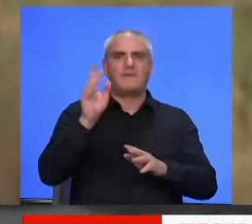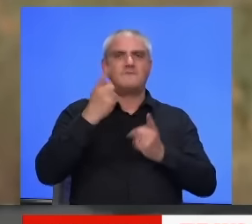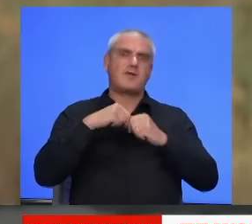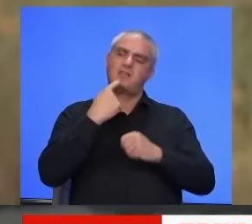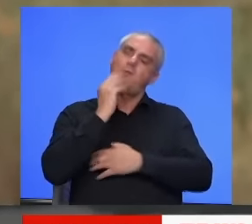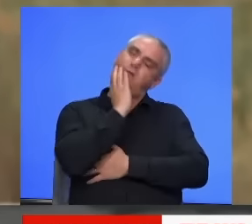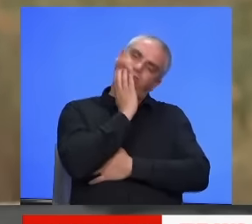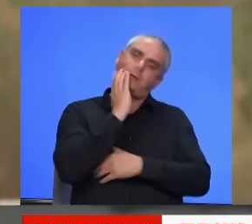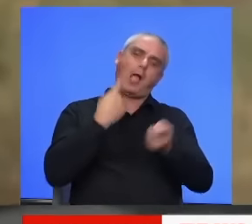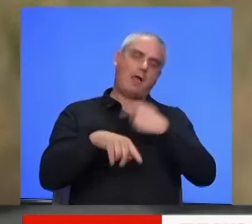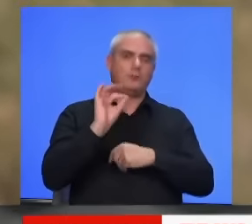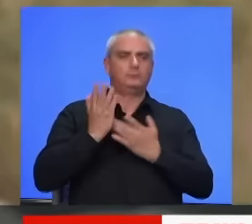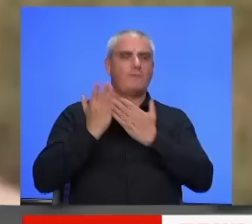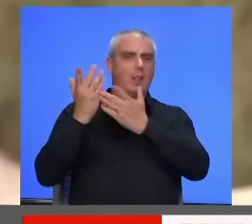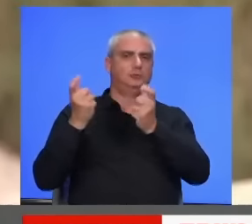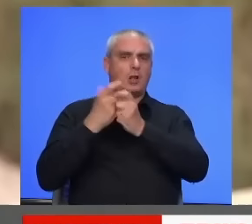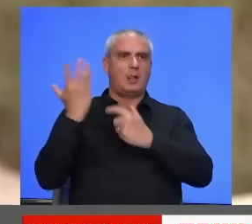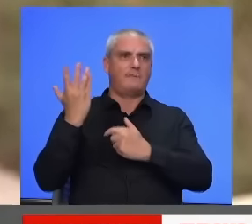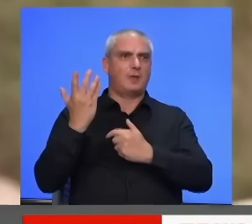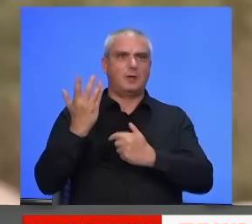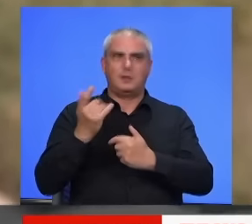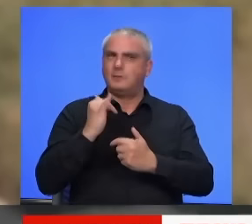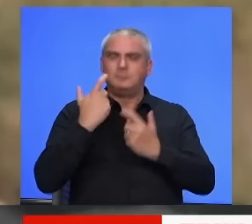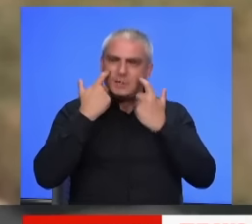אומרת ההפך כדי לעזור לתאגיד. מה זה